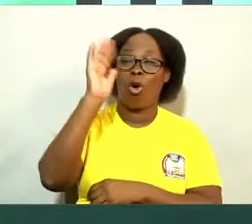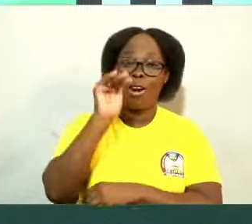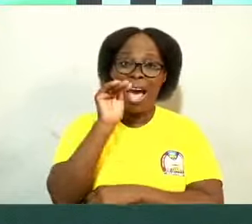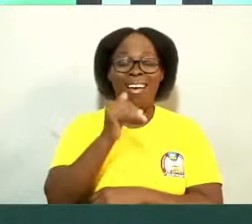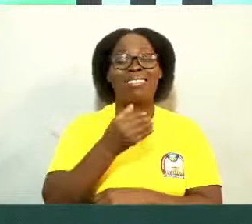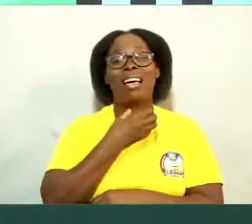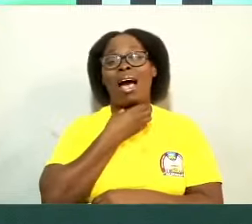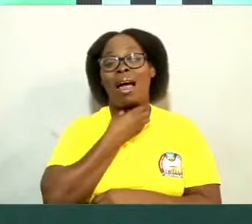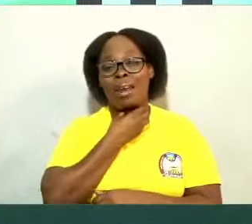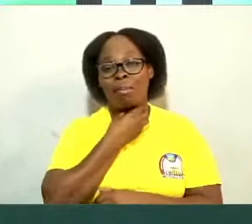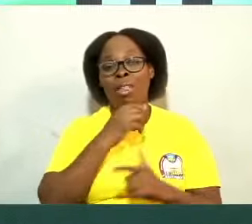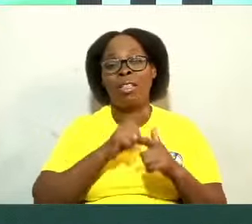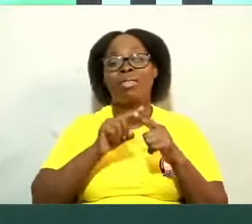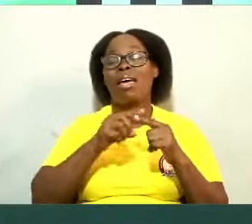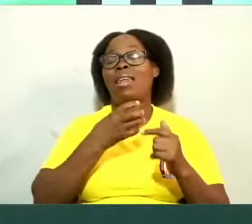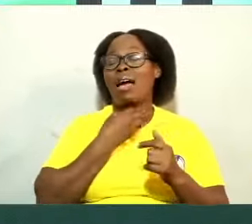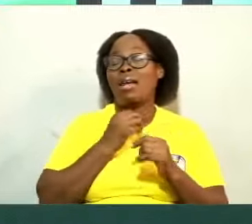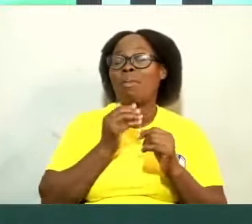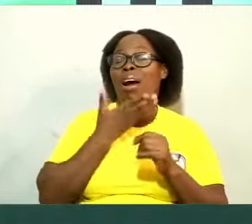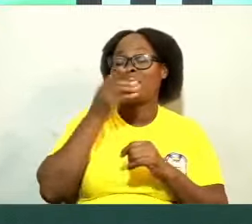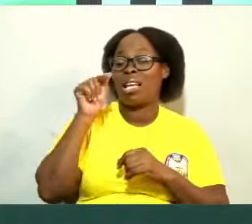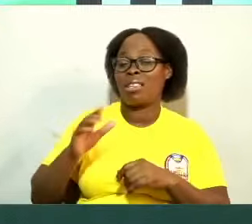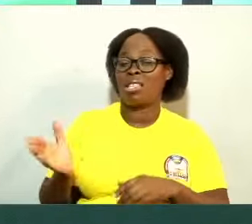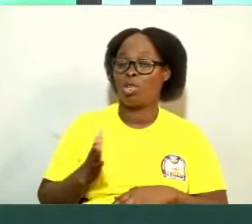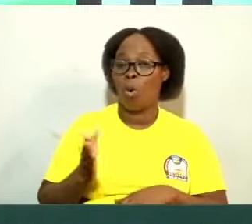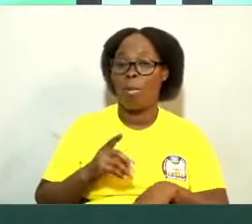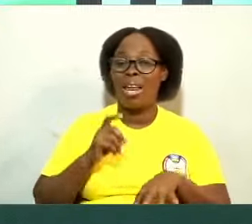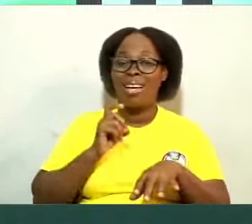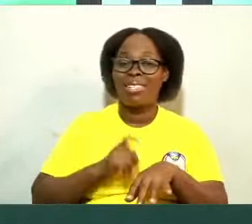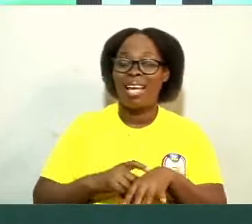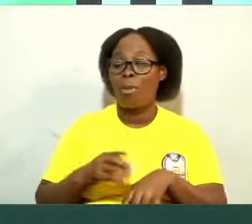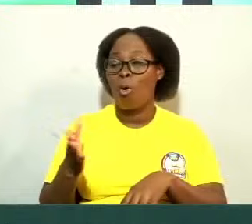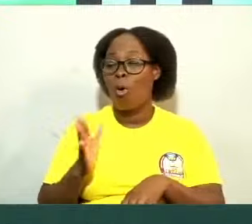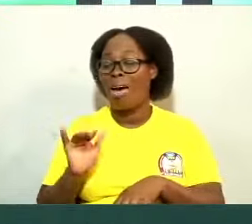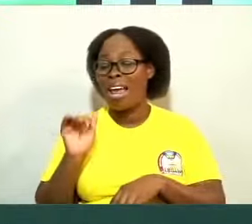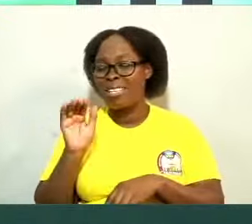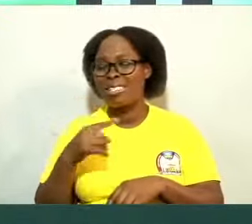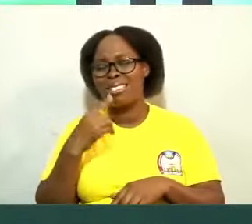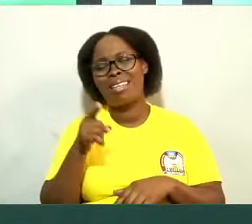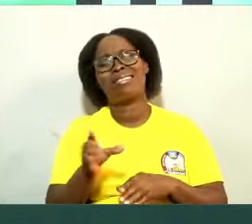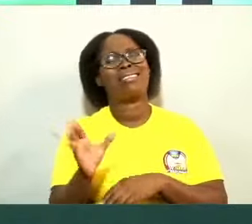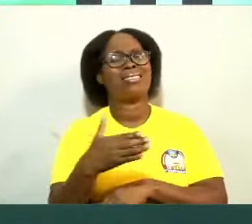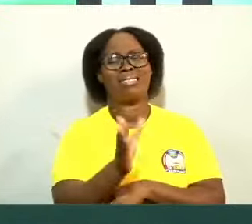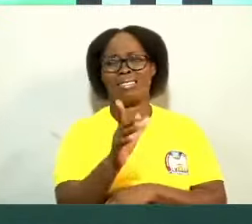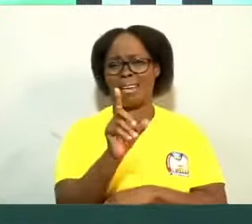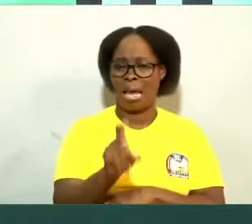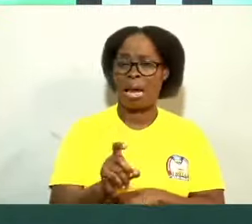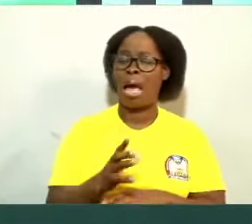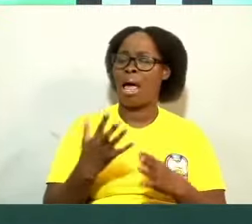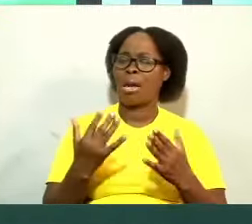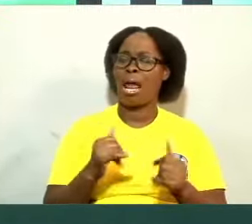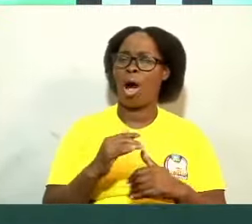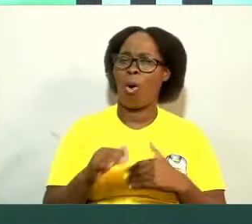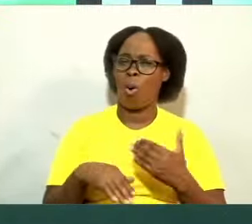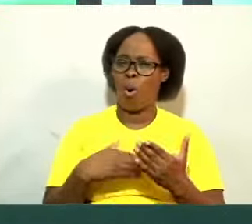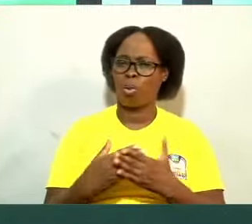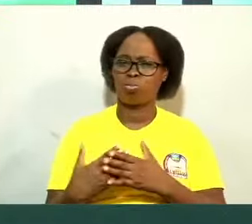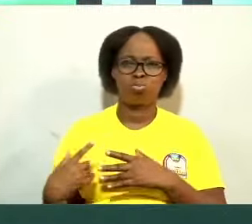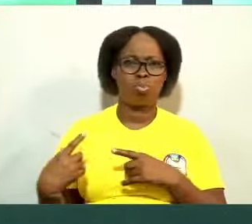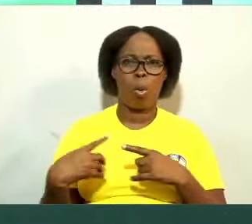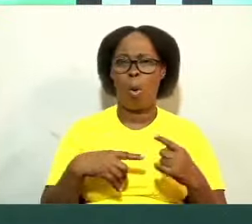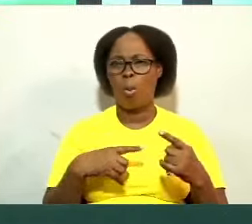mwanamke. Mwanamke anaulizwa, anasema ni huyu nyoka. Kwa hiyo walitoka na cheche